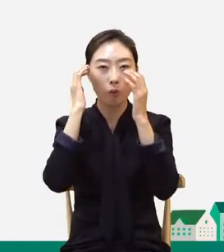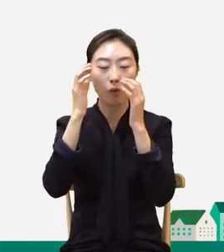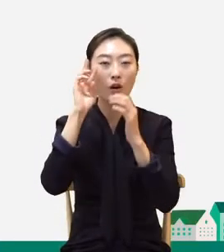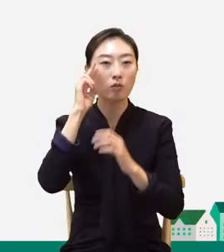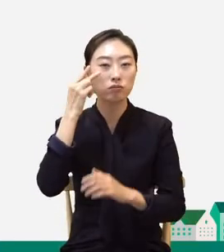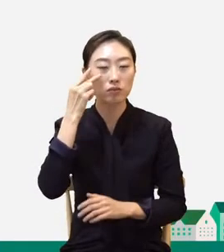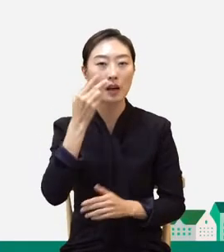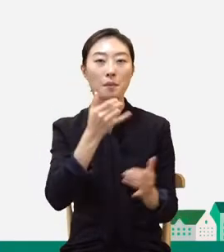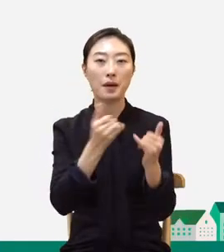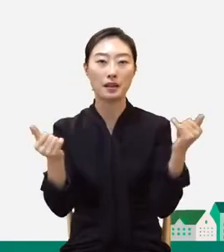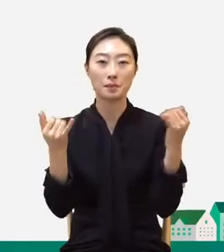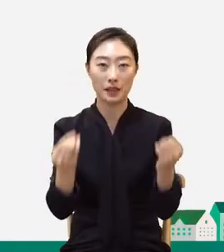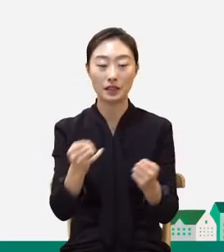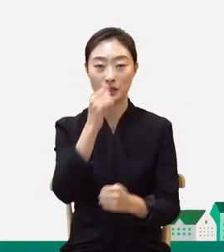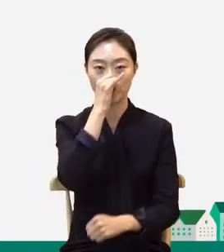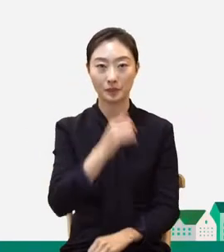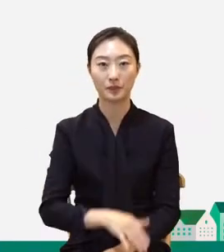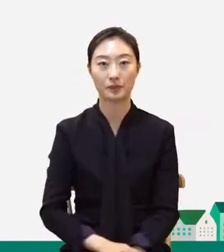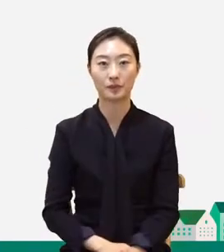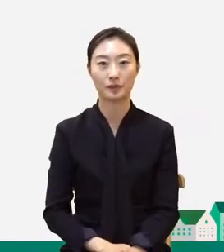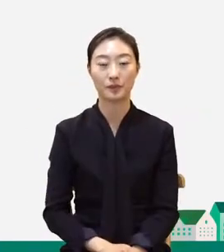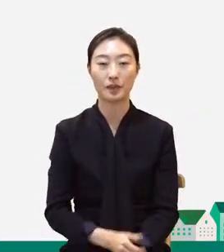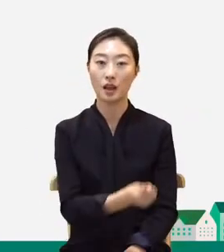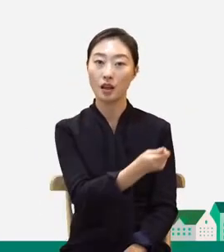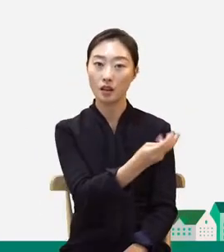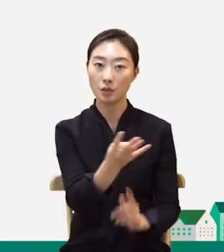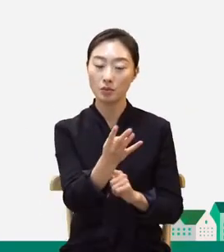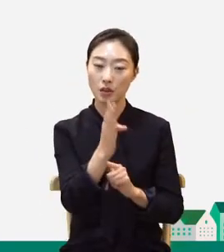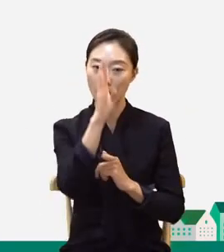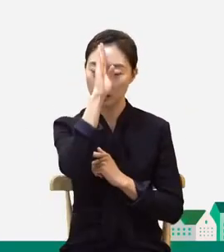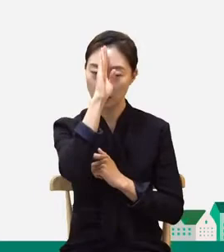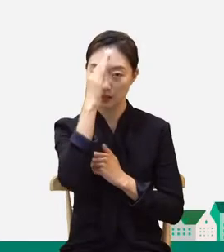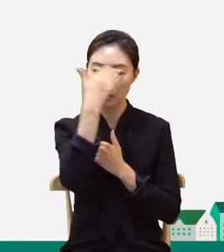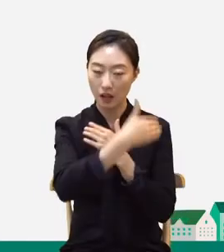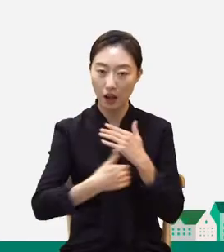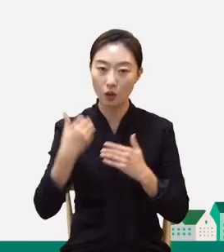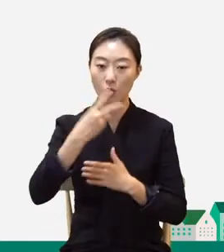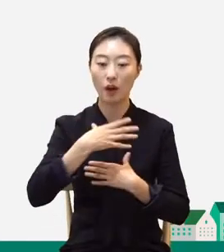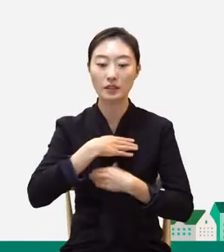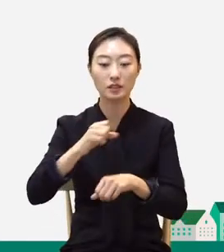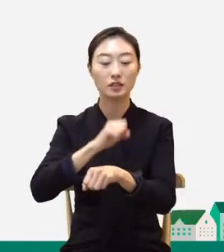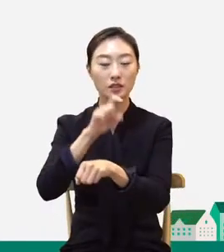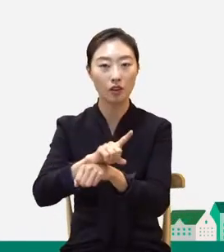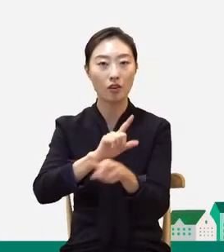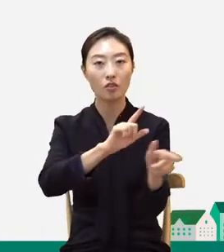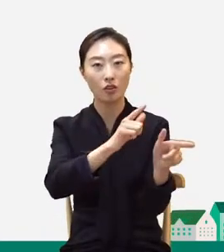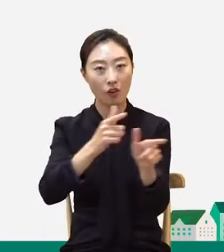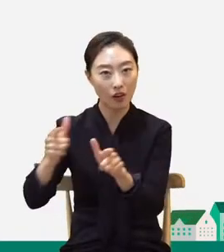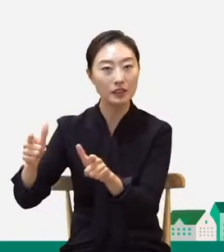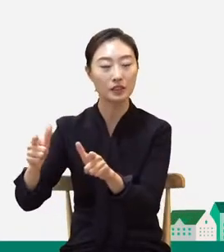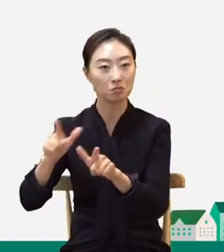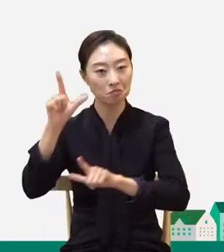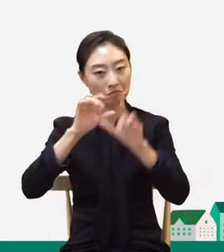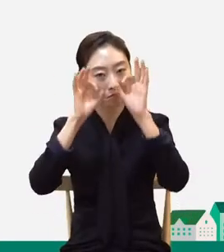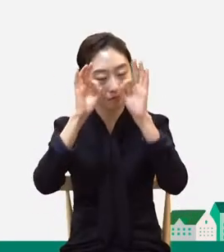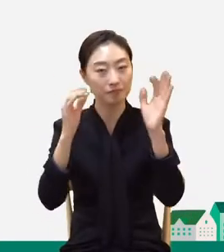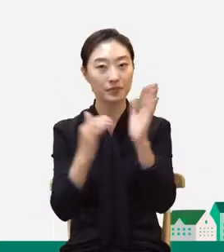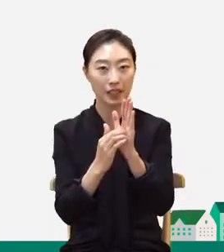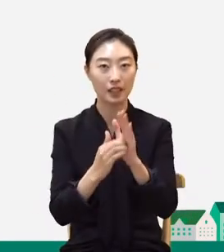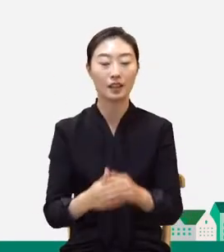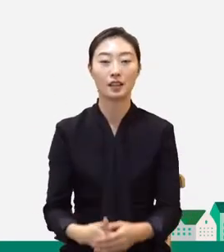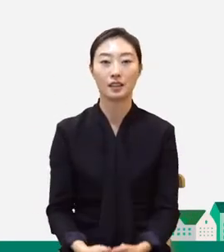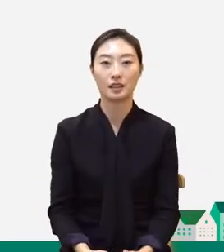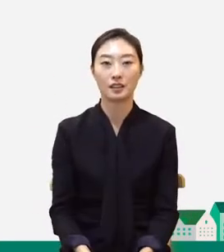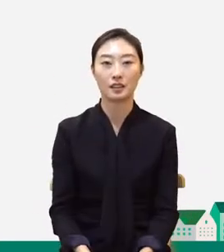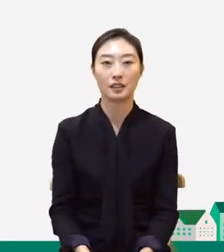분들도 많이 계셨고요. 또 대상자분들의 증상조절 혹은 안정성 정도의 다양함도 저희가 볼 수 있었고요.